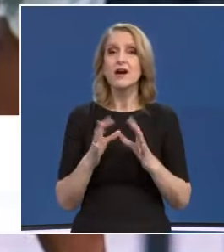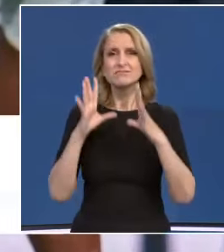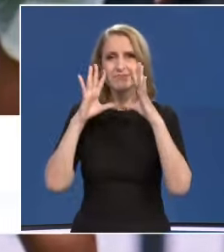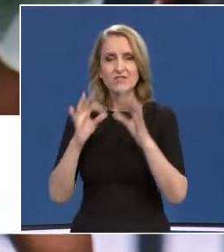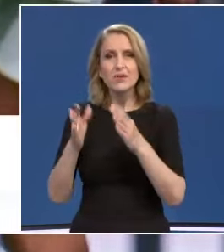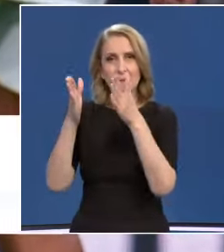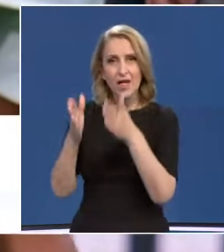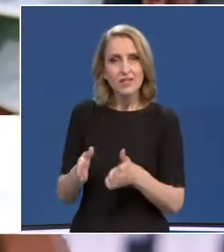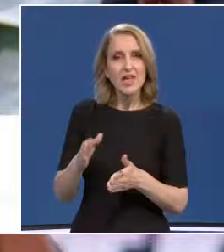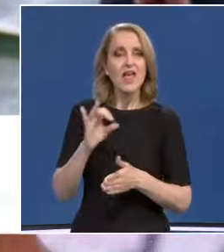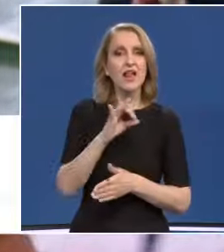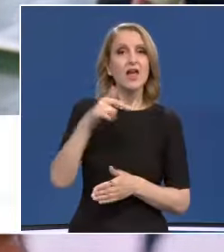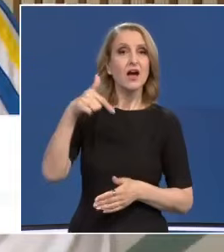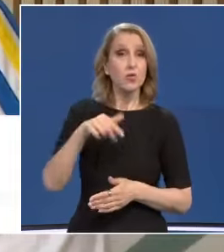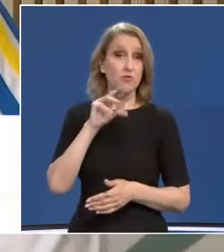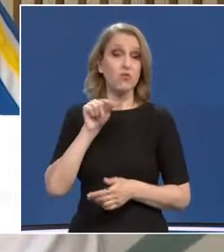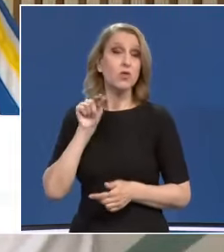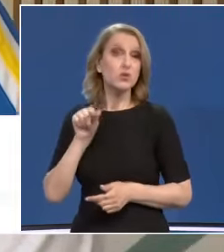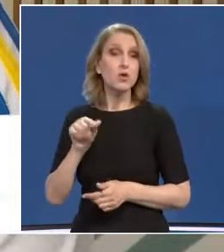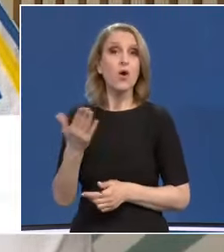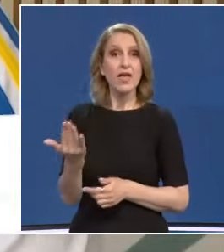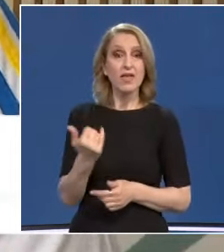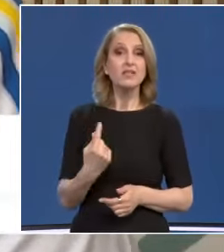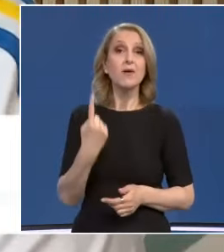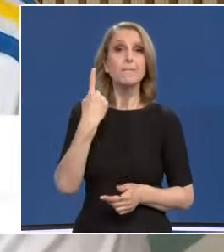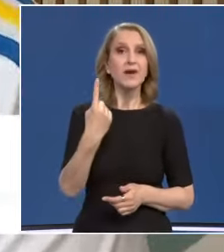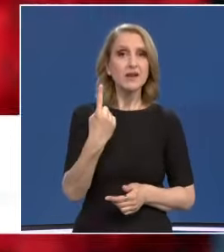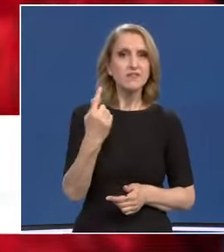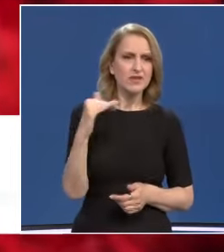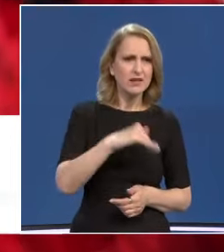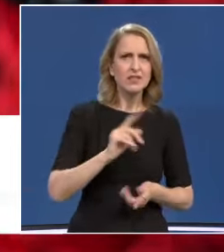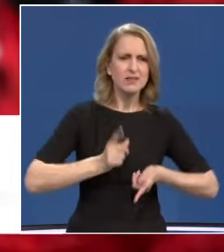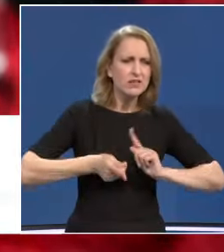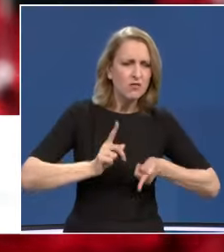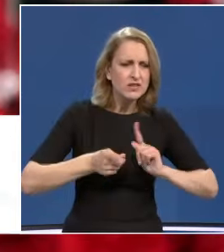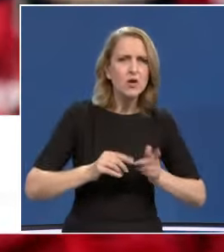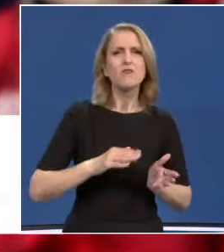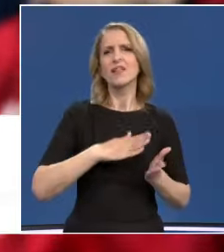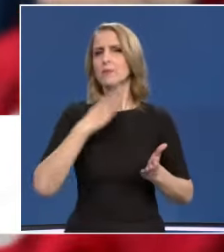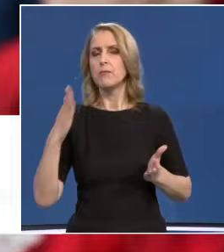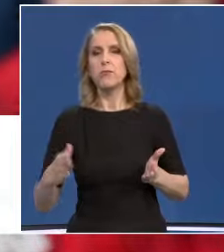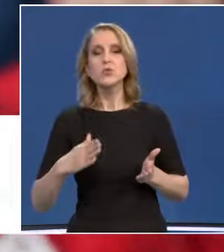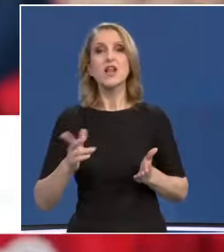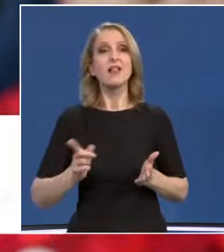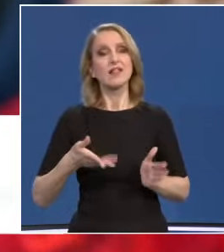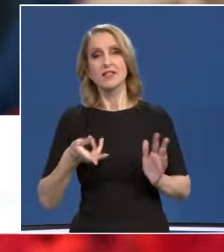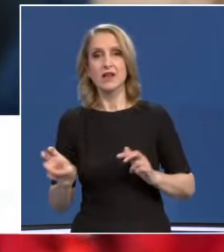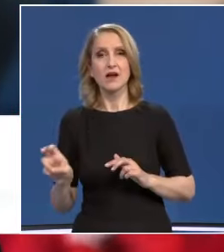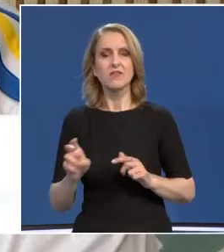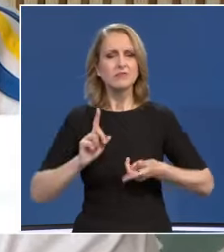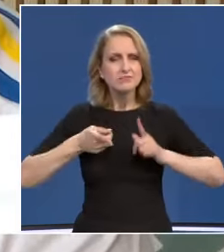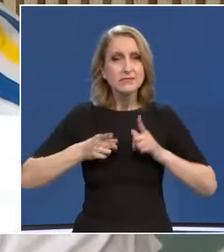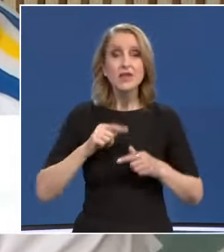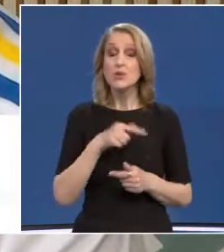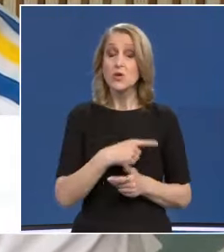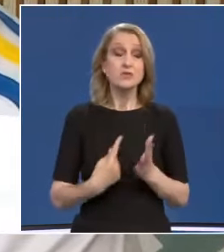внимание на Илия Груев. Говори за това, че той идва първи, тръгва си последна тренировка и самият той каза, че може би в кариерата